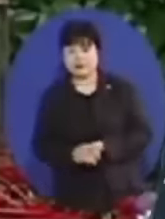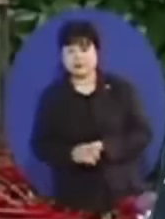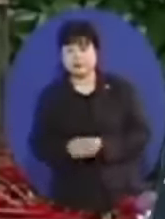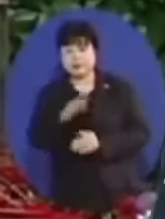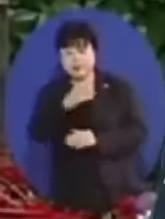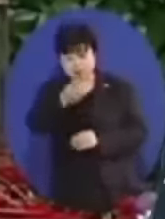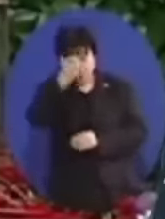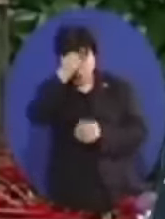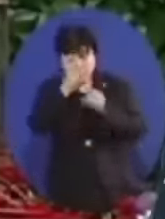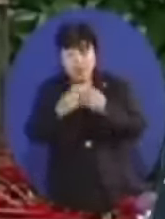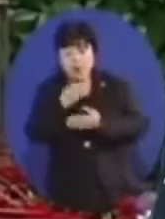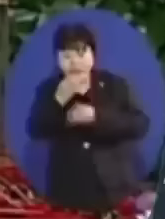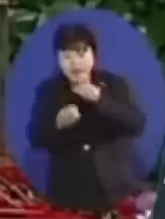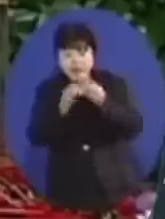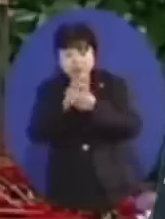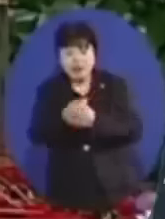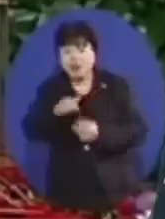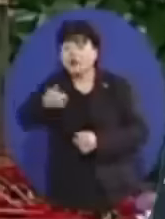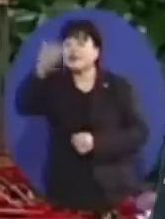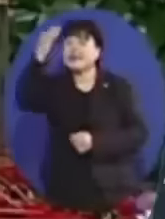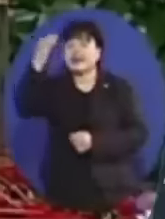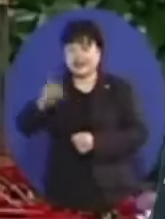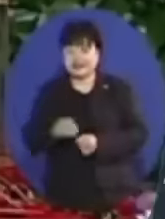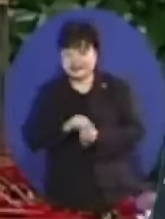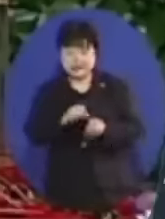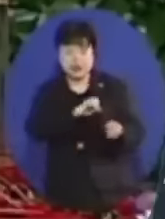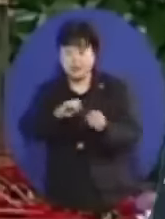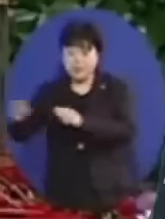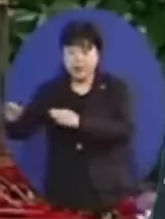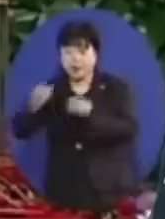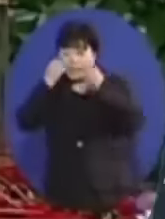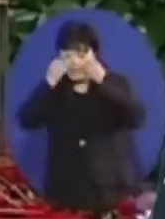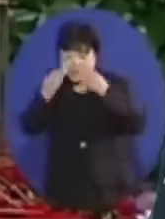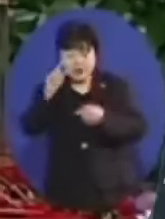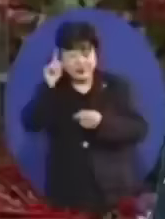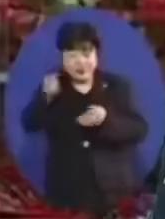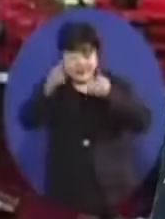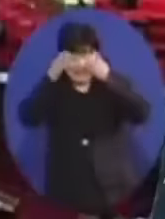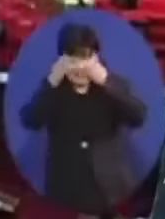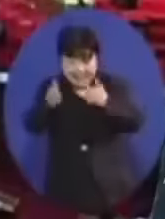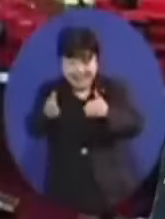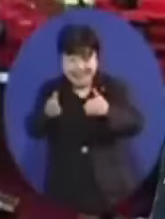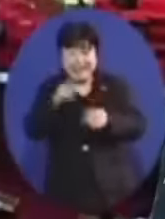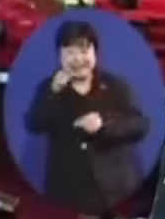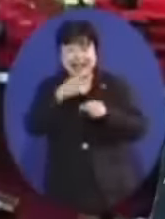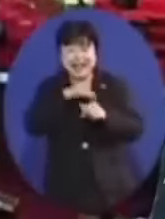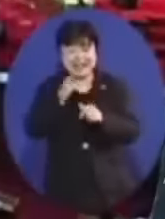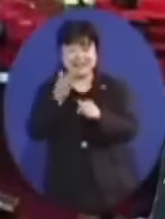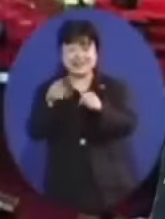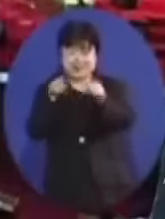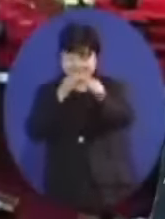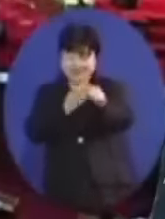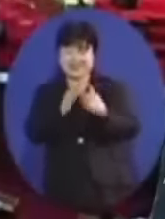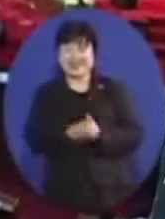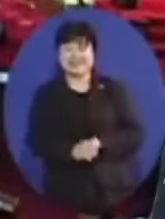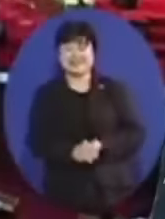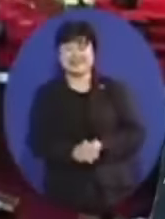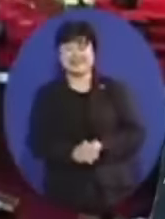그리스도인들을 회개하고 기도하며 과거의 생각을 씻어버리고 새로운 내일을 향해 나가야만 하는 것입니다.